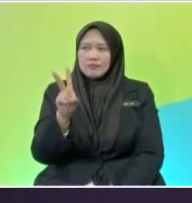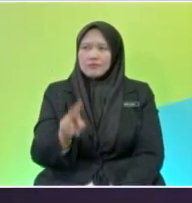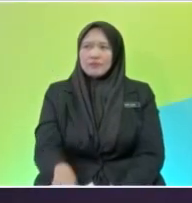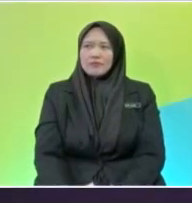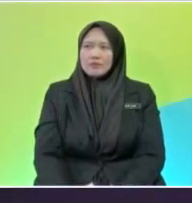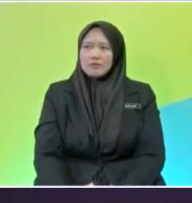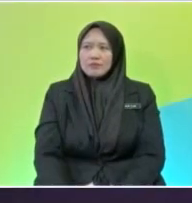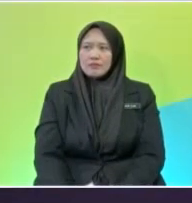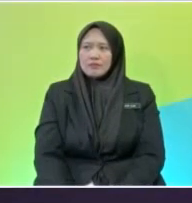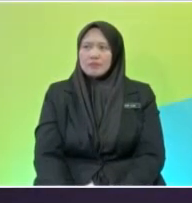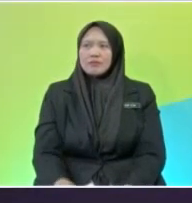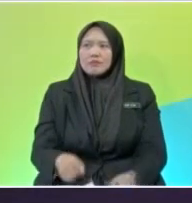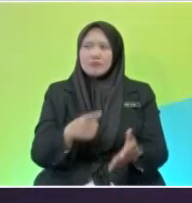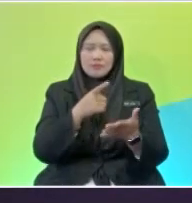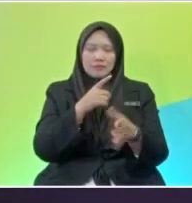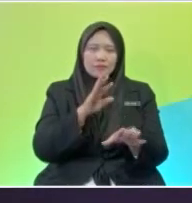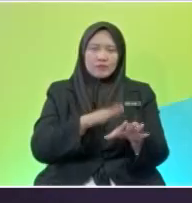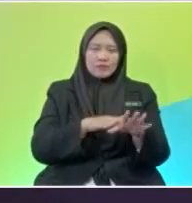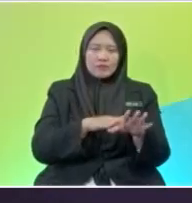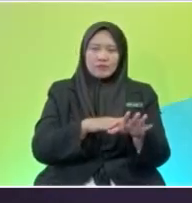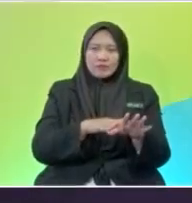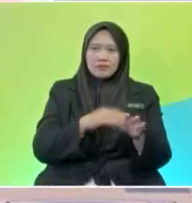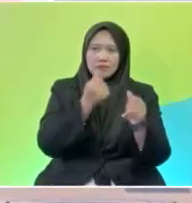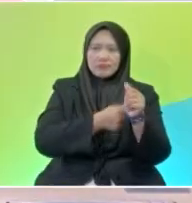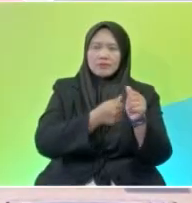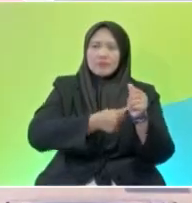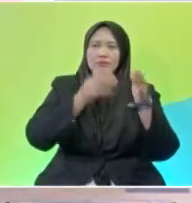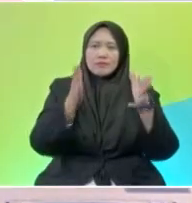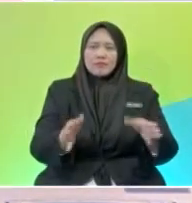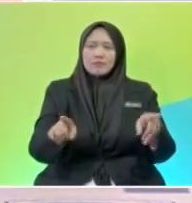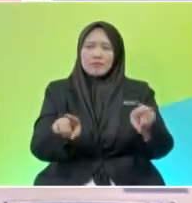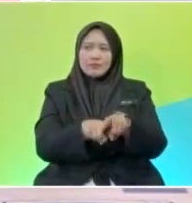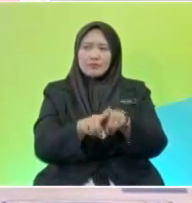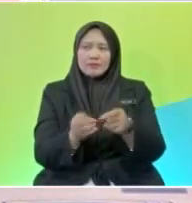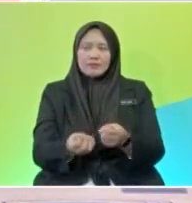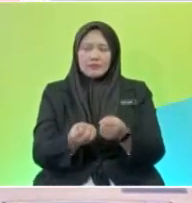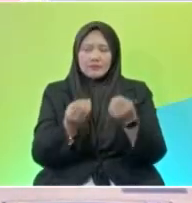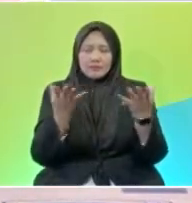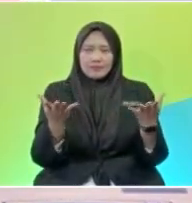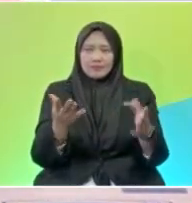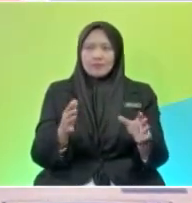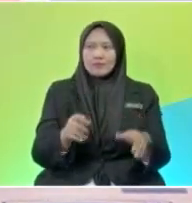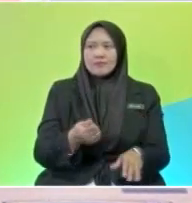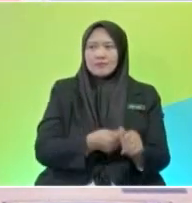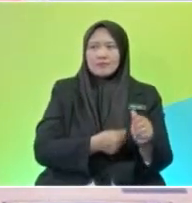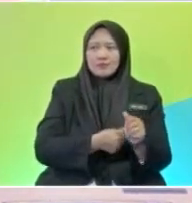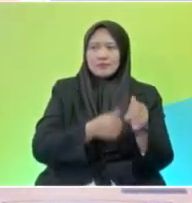pada setiap orang sama banyak jadi semua orang dapat berapa Semua orang dapat 2